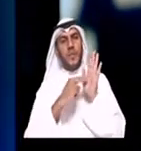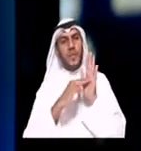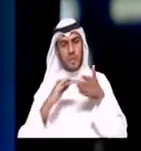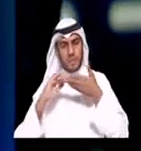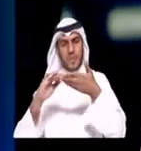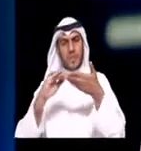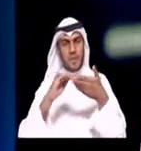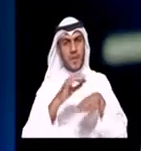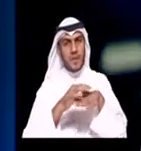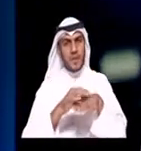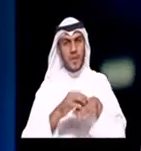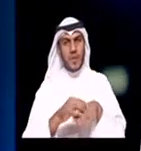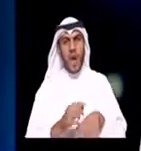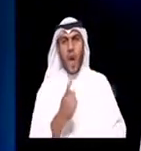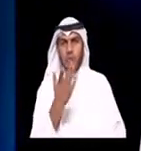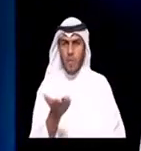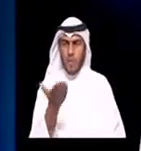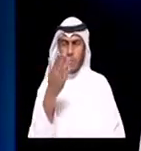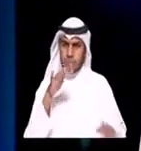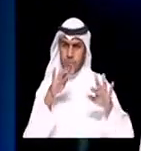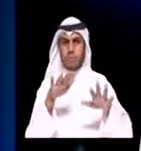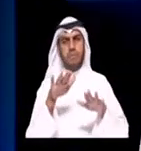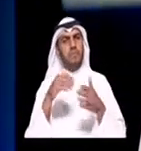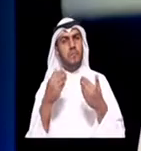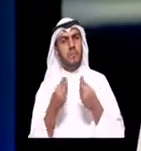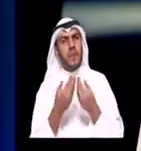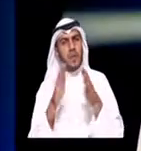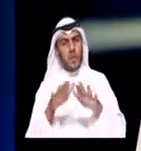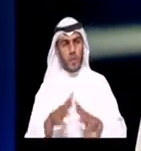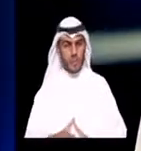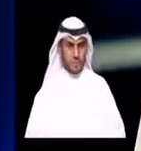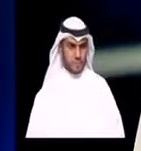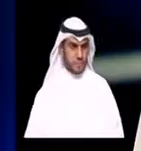ساعدت الاف السوريين في مختلف مناحي حياتهم